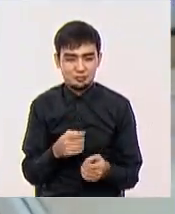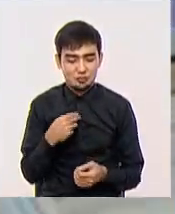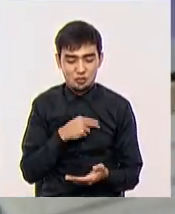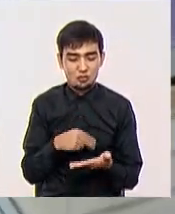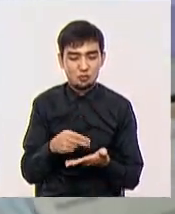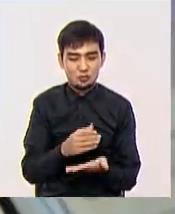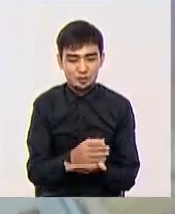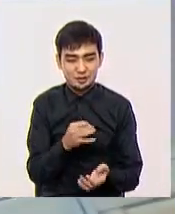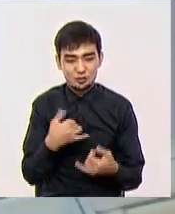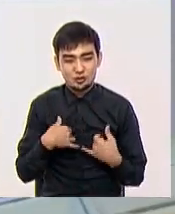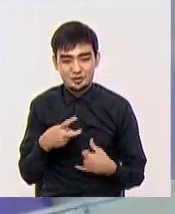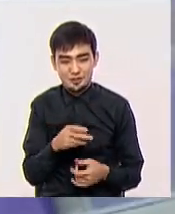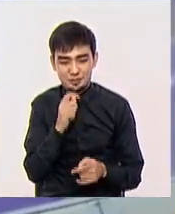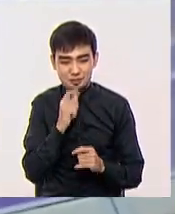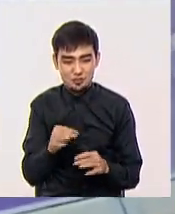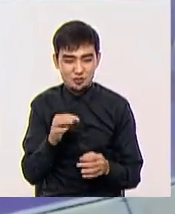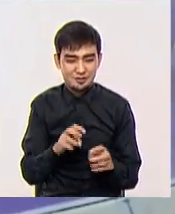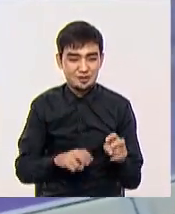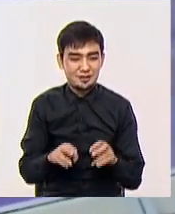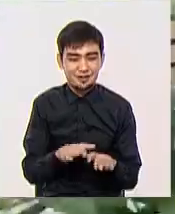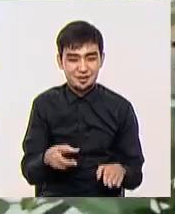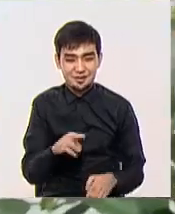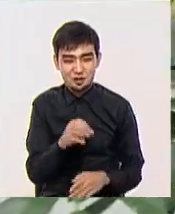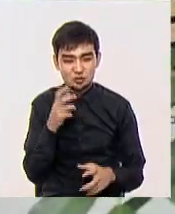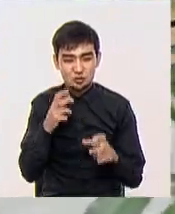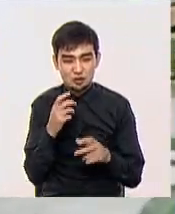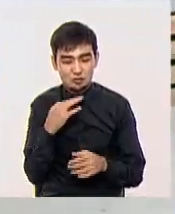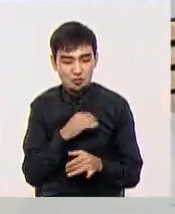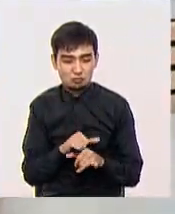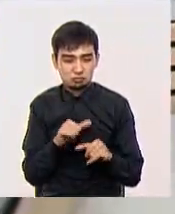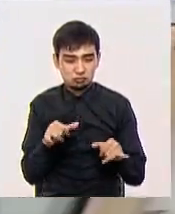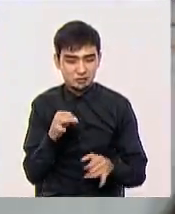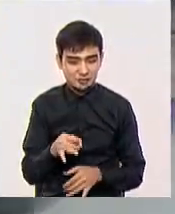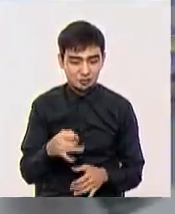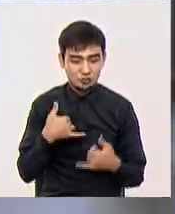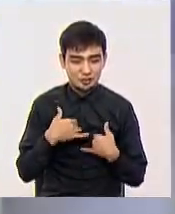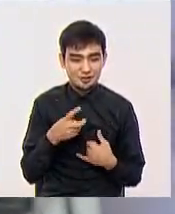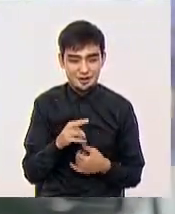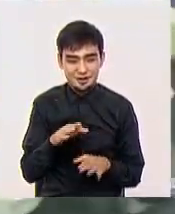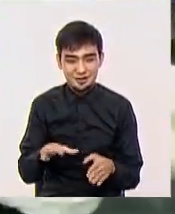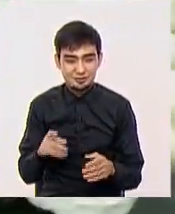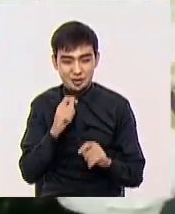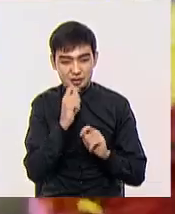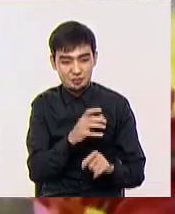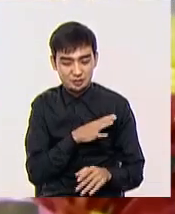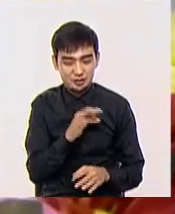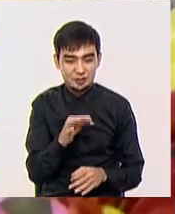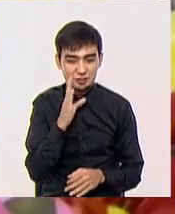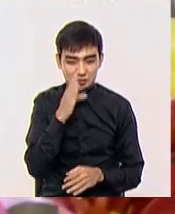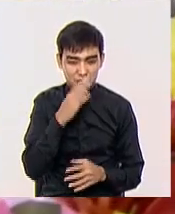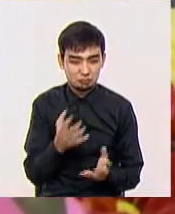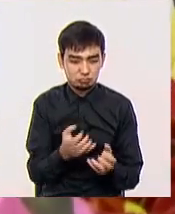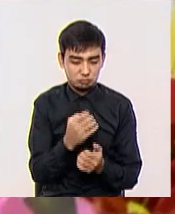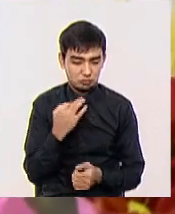мерекелерде дүкен ішін мұғалімдеріне сыйлық іздеген оқушыларға, студенттерге толатынын айтады. Ал мұғалімдерге балаларының сыйлық бергенін құптайтын ата-аналар да